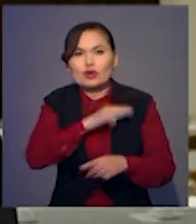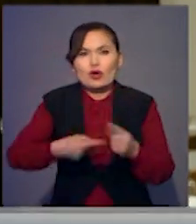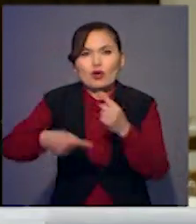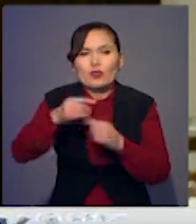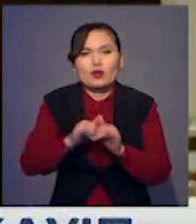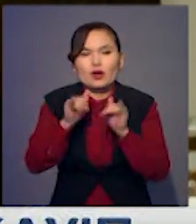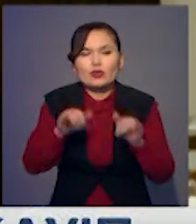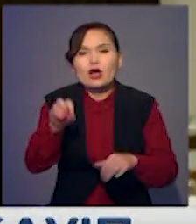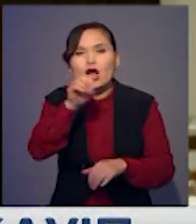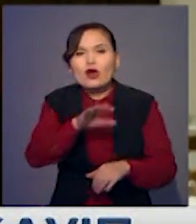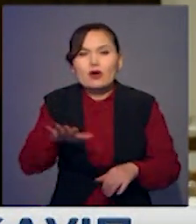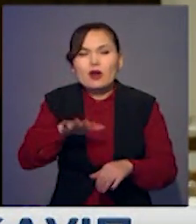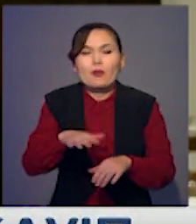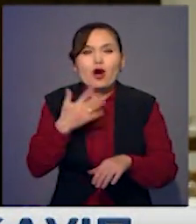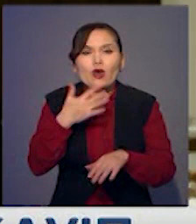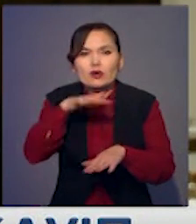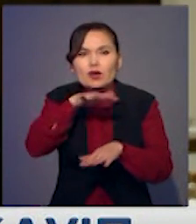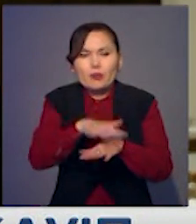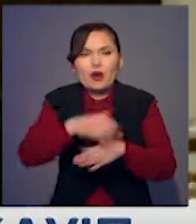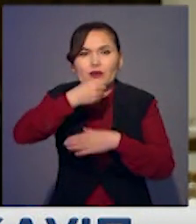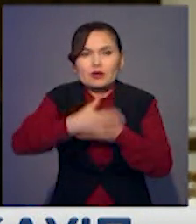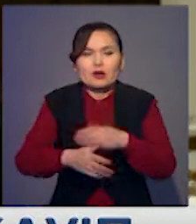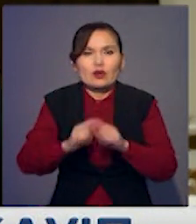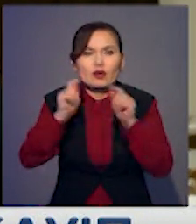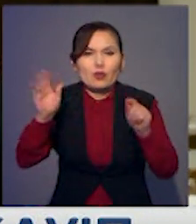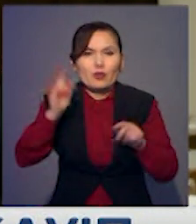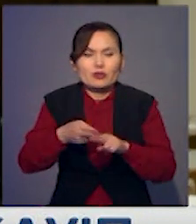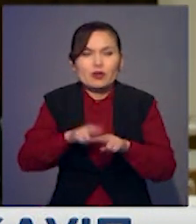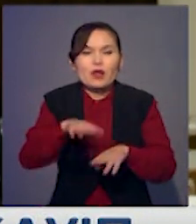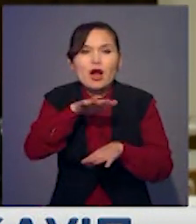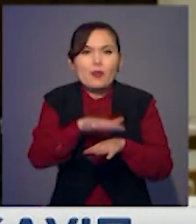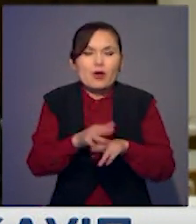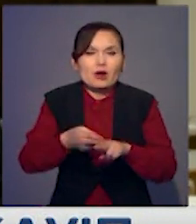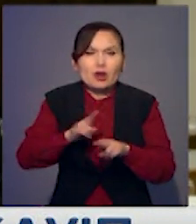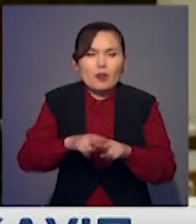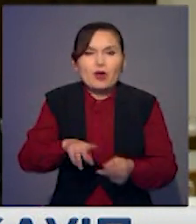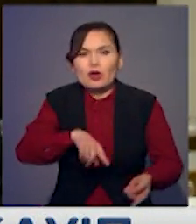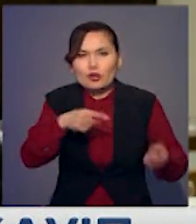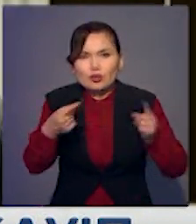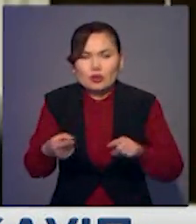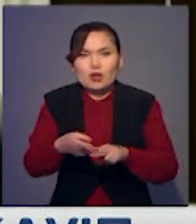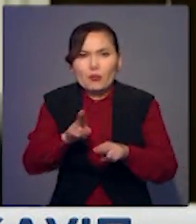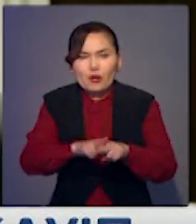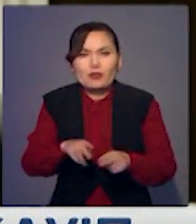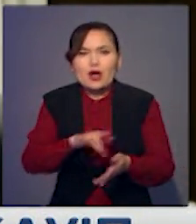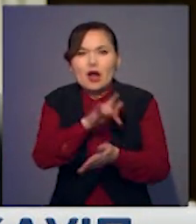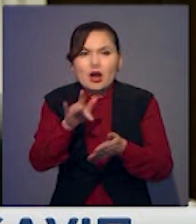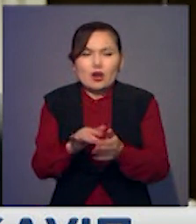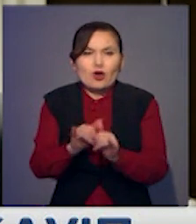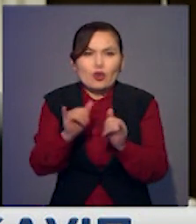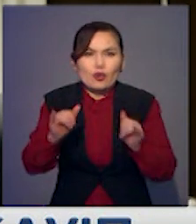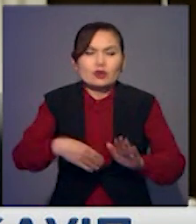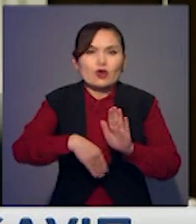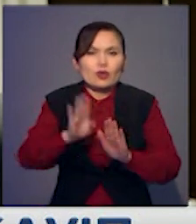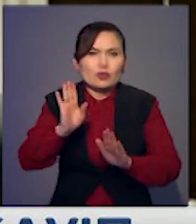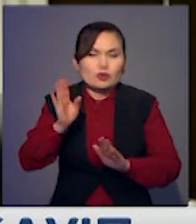қоса, Еуропаның орталық банкі де осында орналасқан. Банктер осында көшуді шешсе, қаламыз әлемнің қаржы санасына айналуы